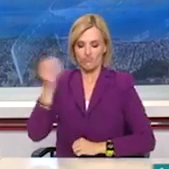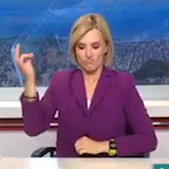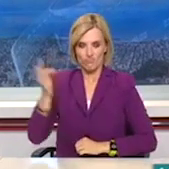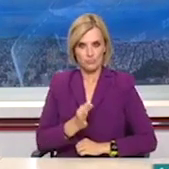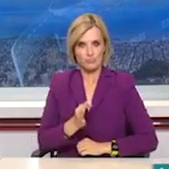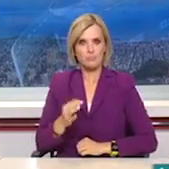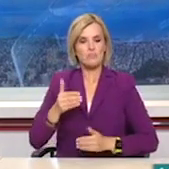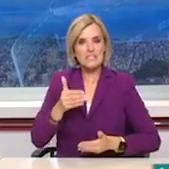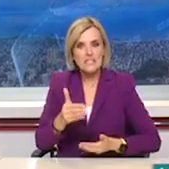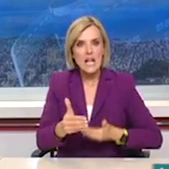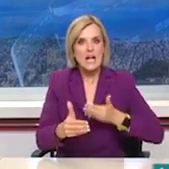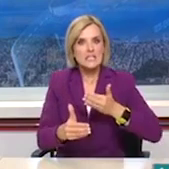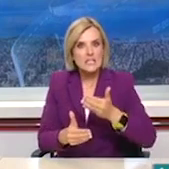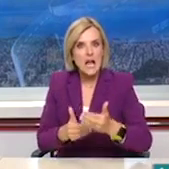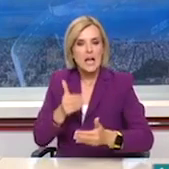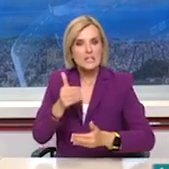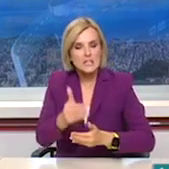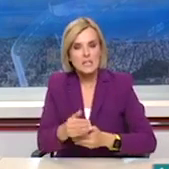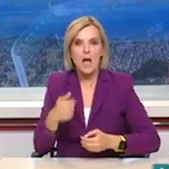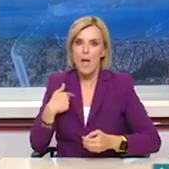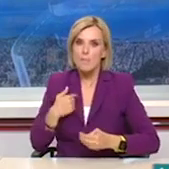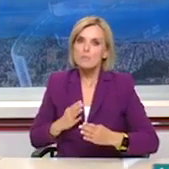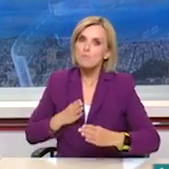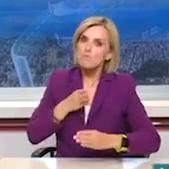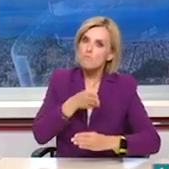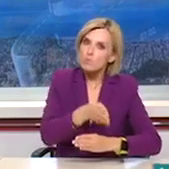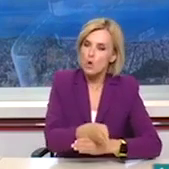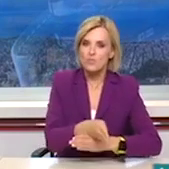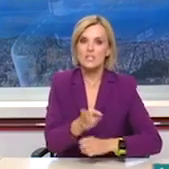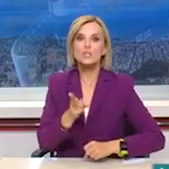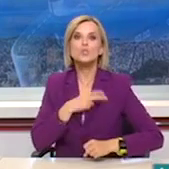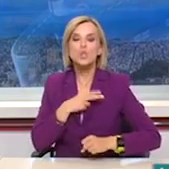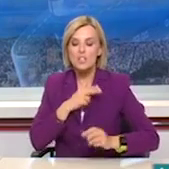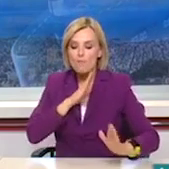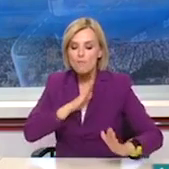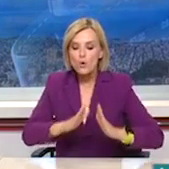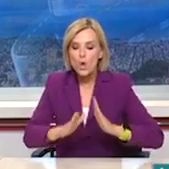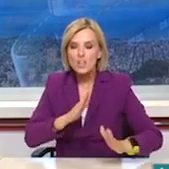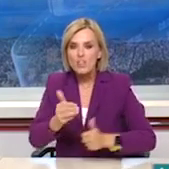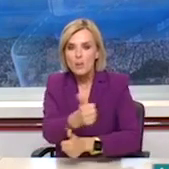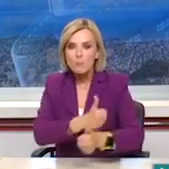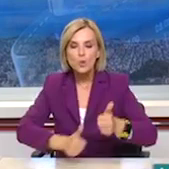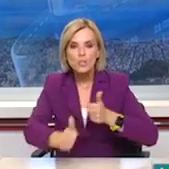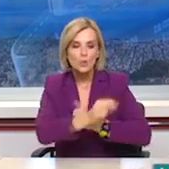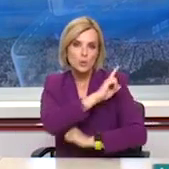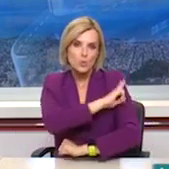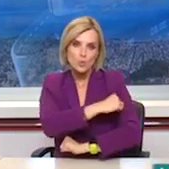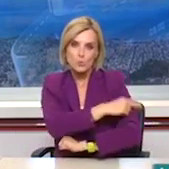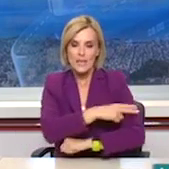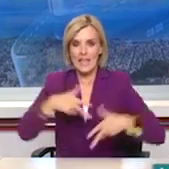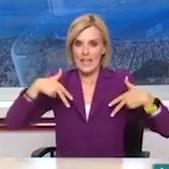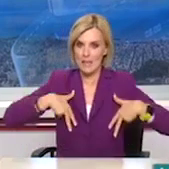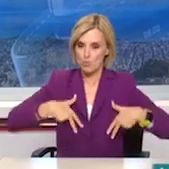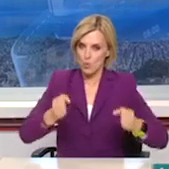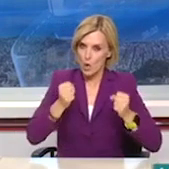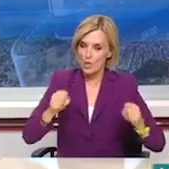σταδιακά, στη χωρίς φόβο πρόσβαση στη φροντίδα, είναι πρώτη προτεραιότητα. Από όσο γνωρίζω, το Υπουργείο Υγείας και η Γενική Γραμματεία